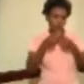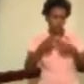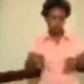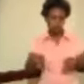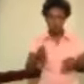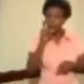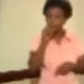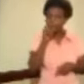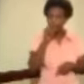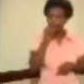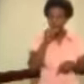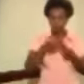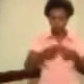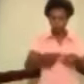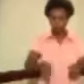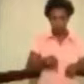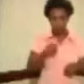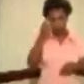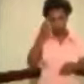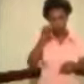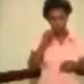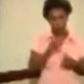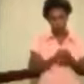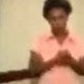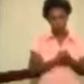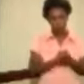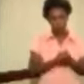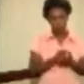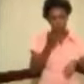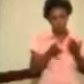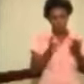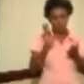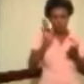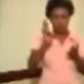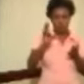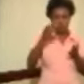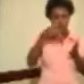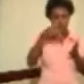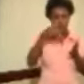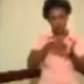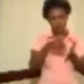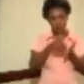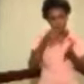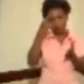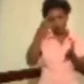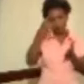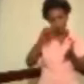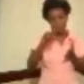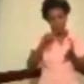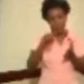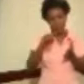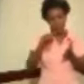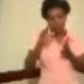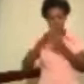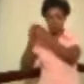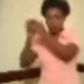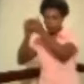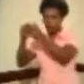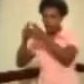Et 3 millions, c'est ce que nous produisons, 7 millions viennent des États-Unis, l'autre là, reste viennent de la République